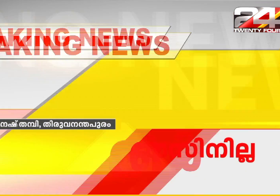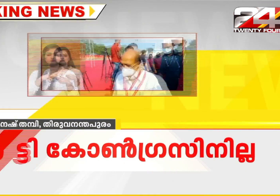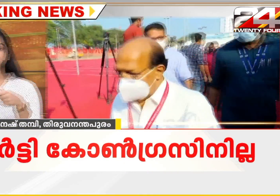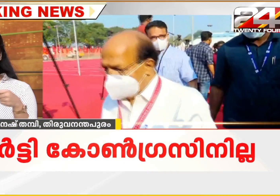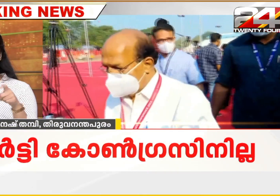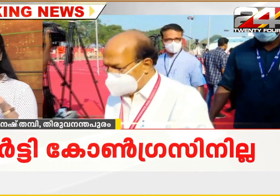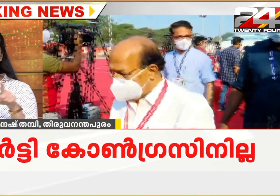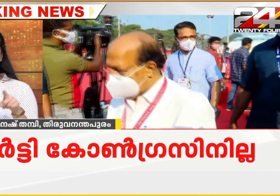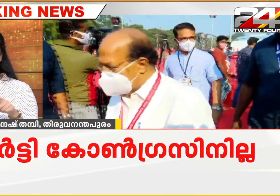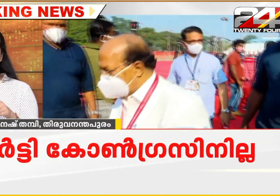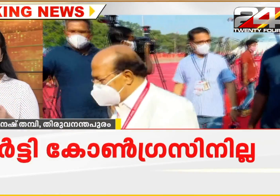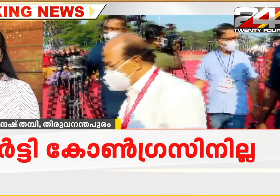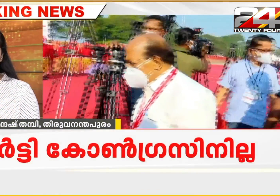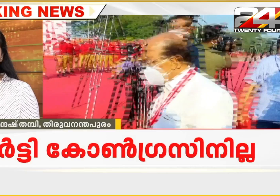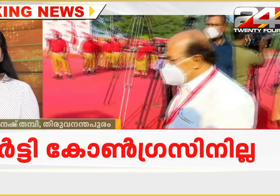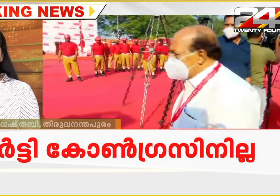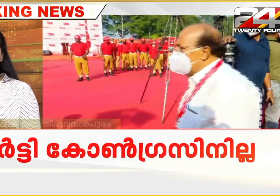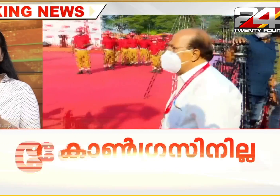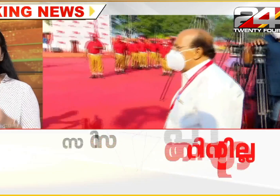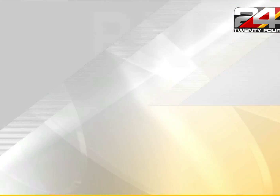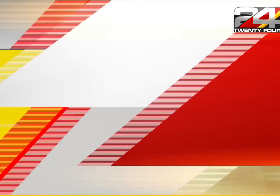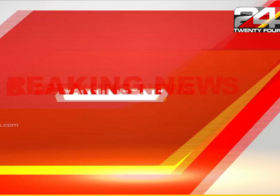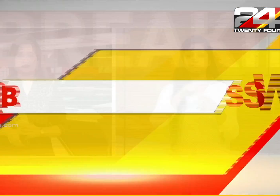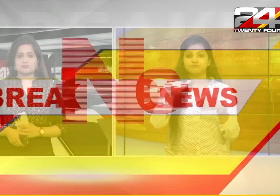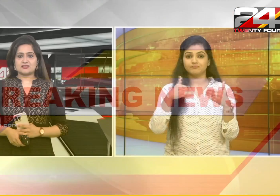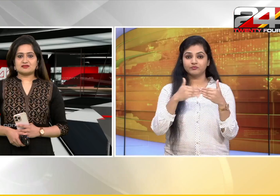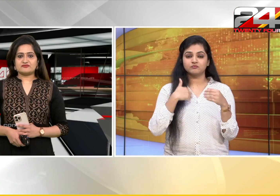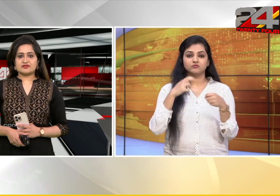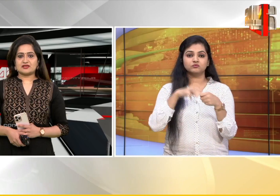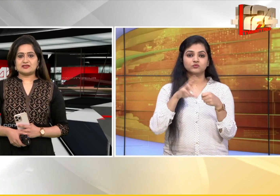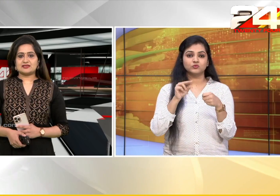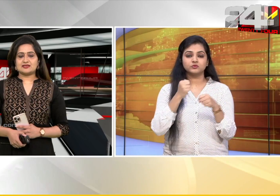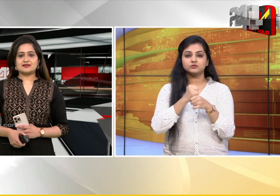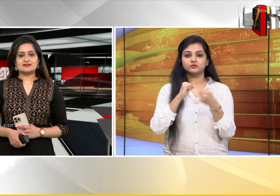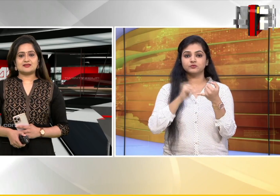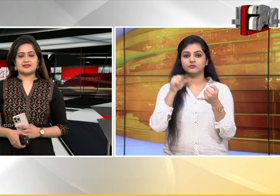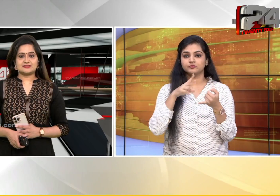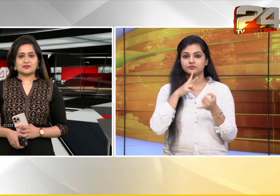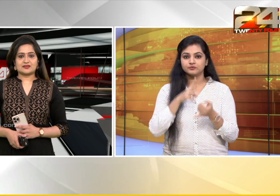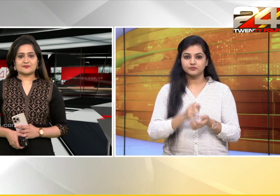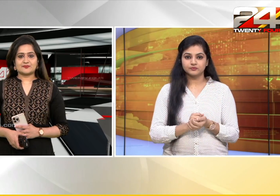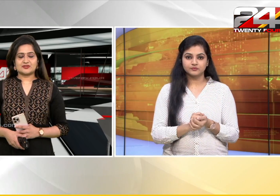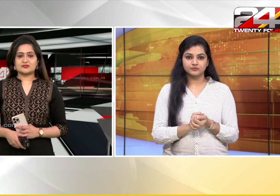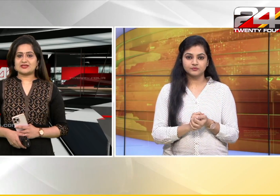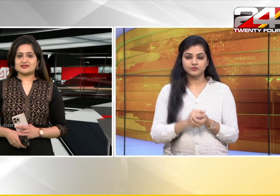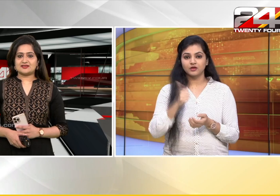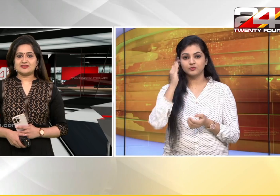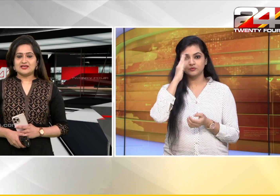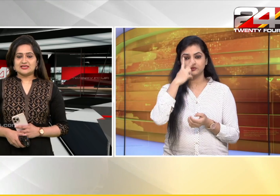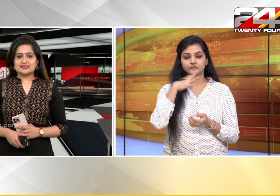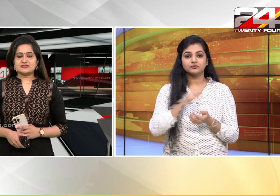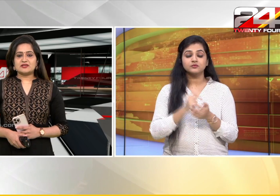സ്വീകരിച്ചിരിക്കുന്നു. സിപിഐഎം പാർട്ടി കോൺഗ്രസിൽ പങ്കെടുക്കാനല്ല എന്ന് ജി സുധാകരൻ. വിവരങ്ങൾ നൽകിയത് തനേഷ് തമ്പി. മറ്റൊരു